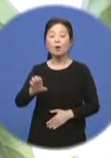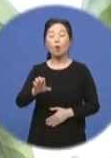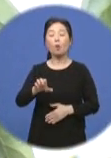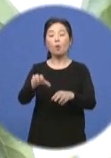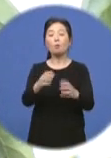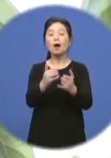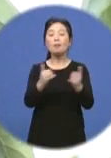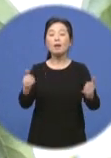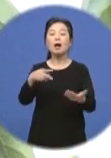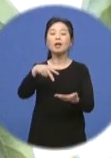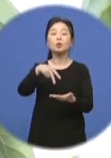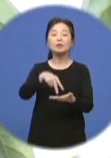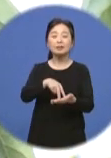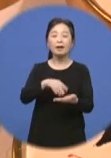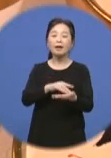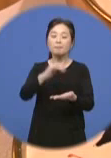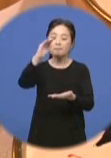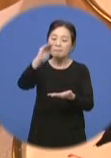も取り組んでいます。